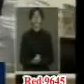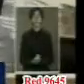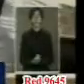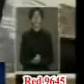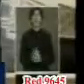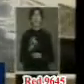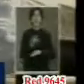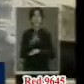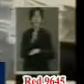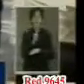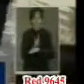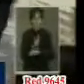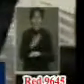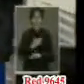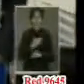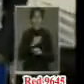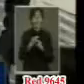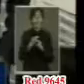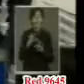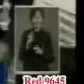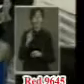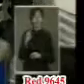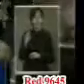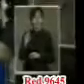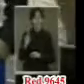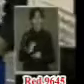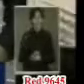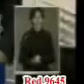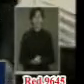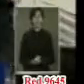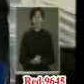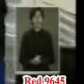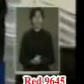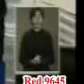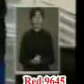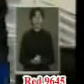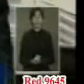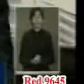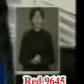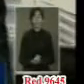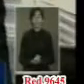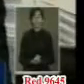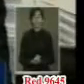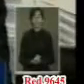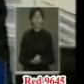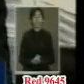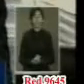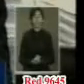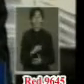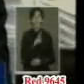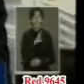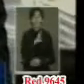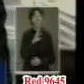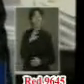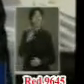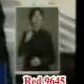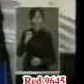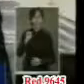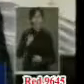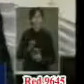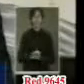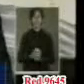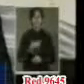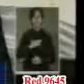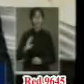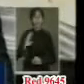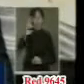กราบเรียนท่านประธานผมนายเรืองไกรลีกิจวัฒนะสมาชิกรัฐสภานะครับข